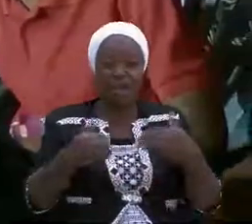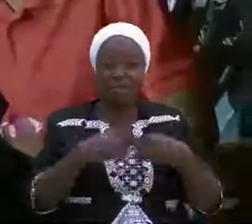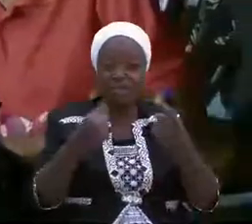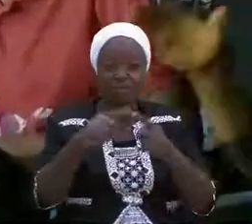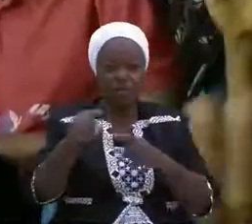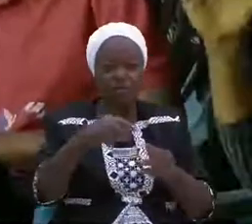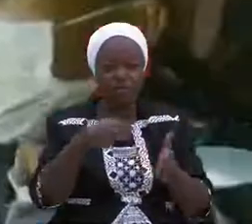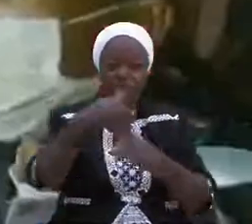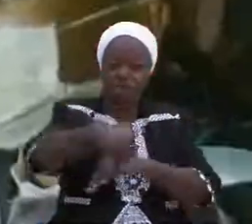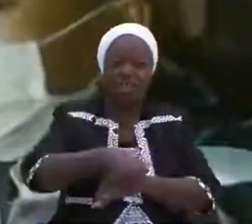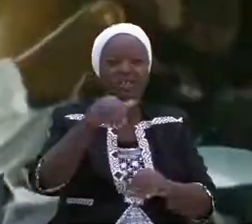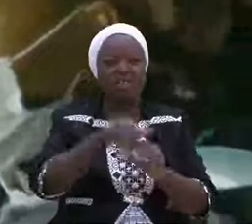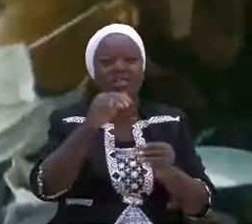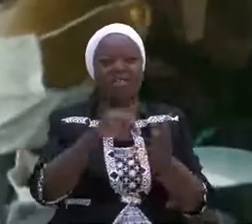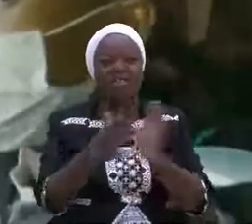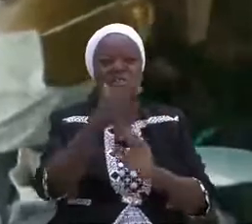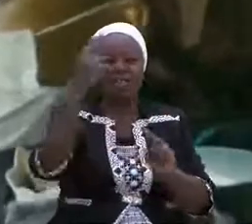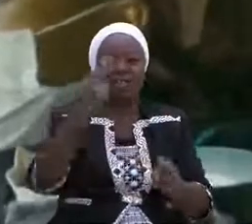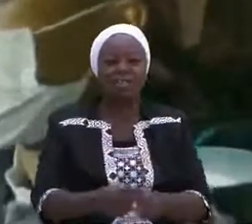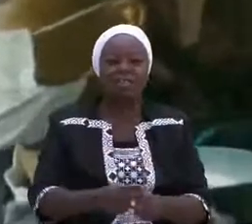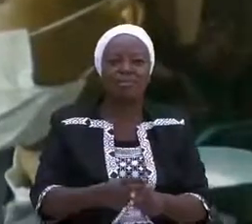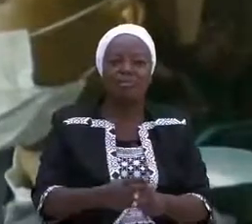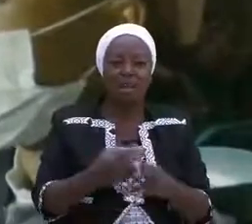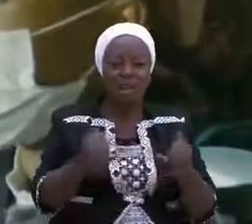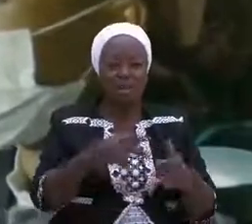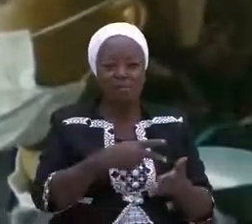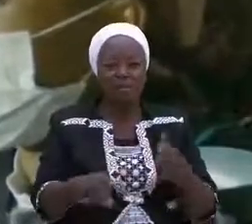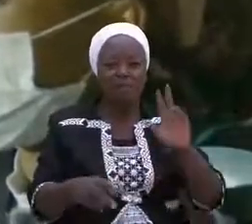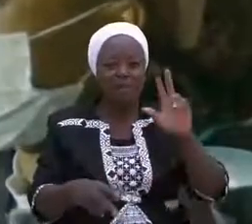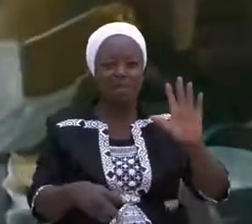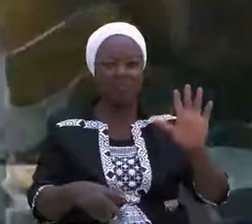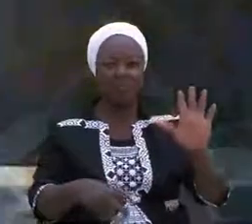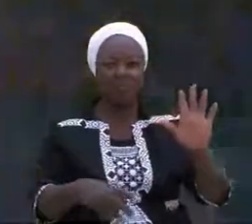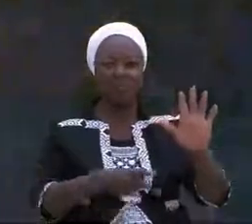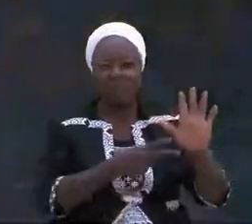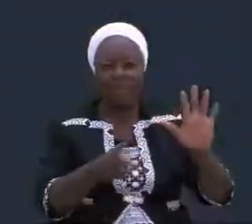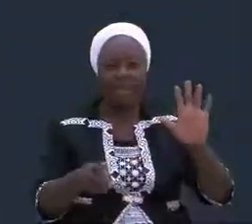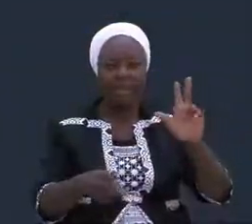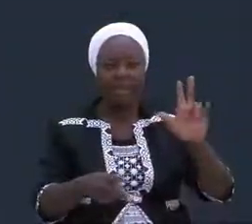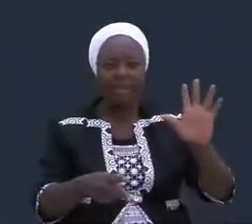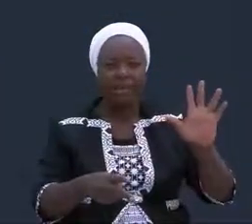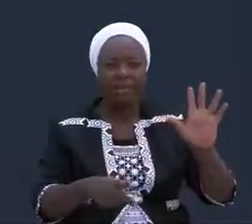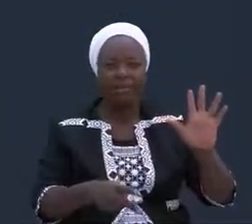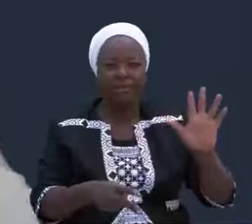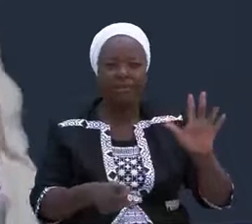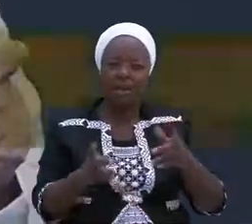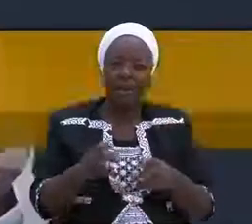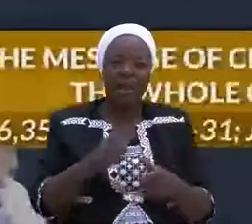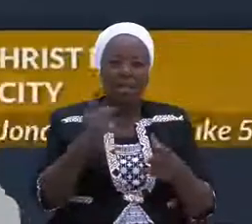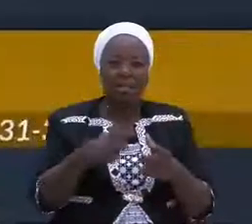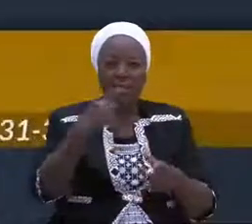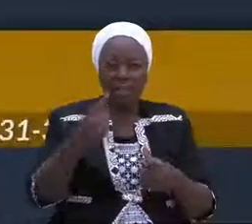était parvenue ce soir au nom de Jésus. Verset 35. Verset